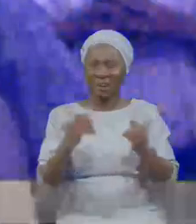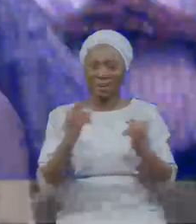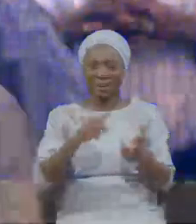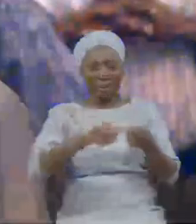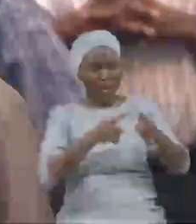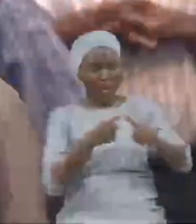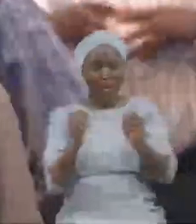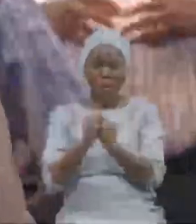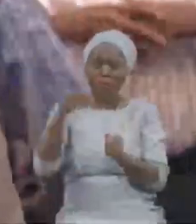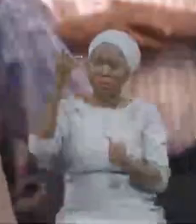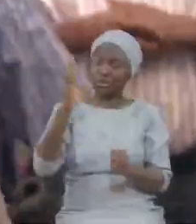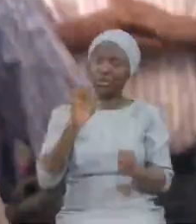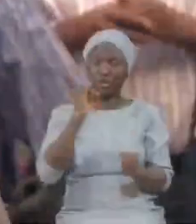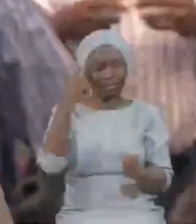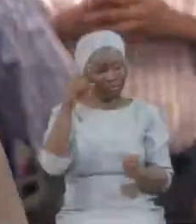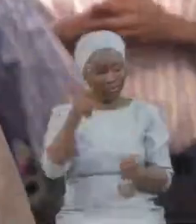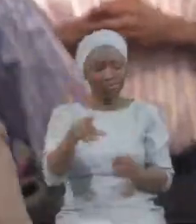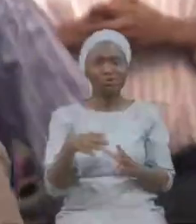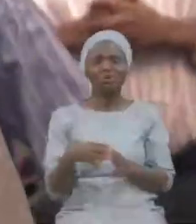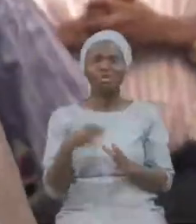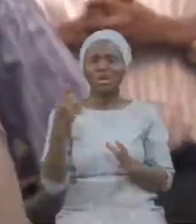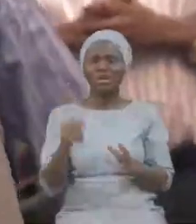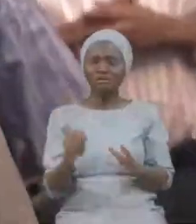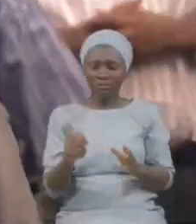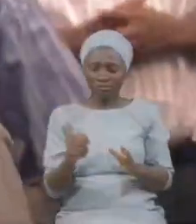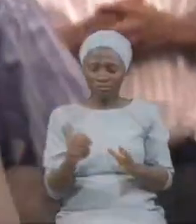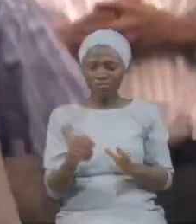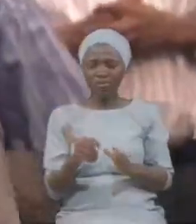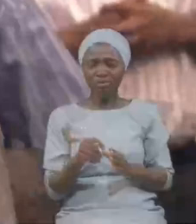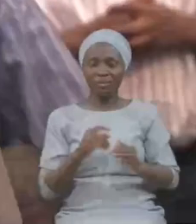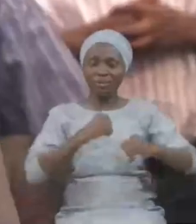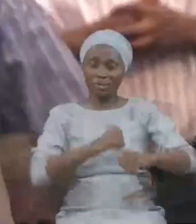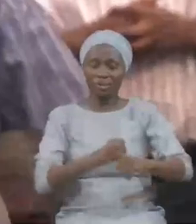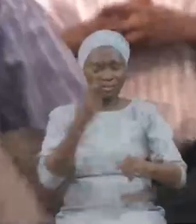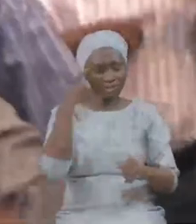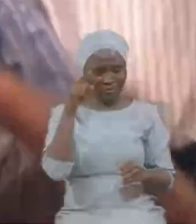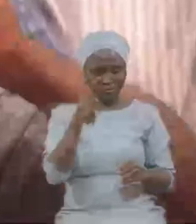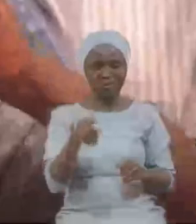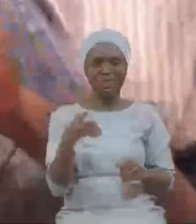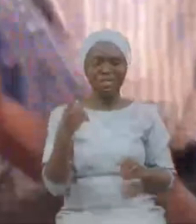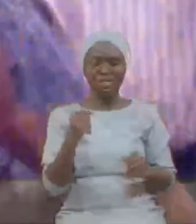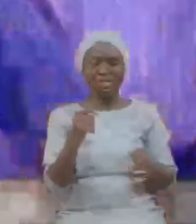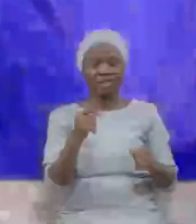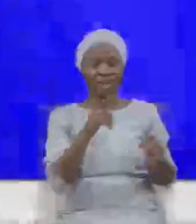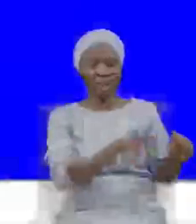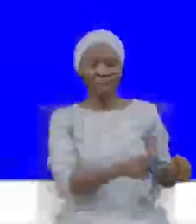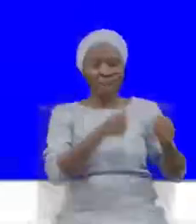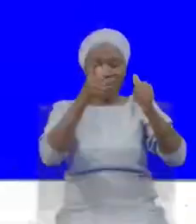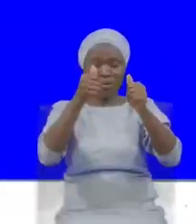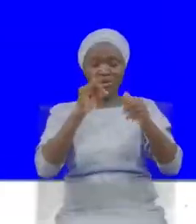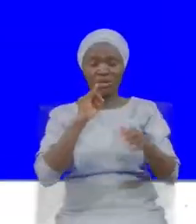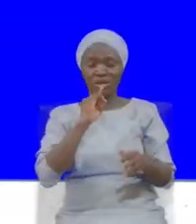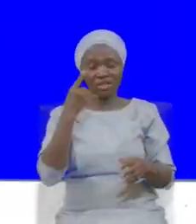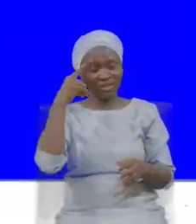Le partenariat est pour vous. La protection est pour vous. La promotion est pour vous.